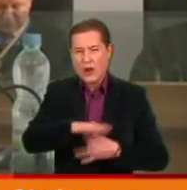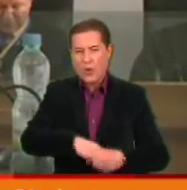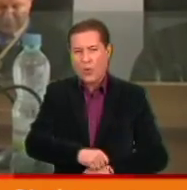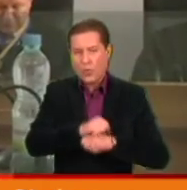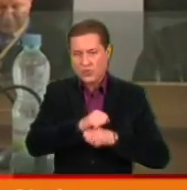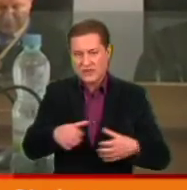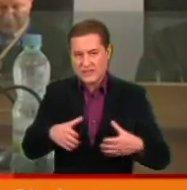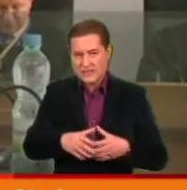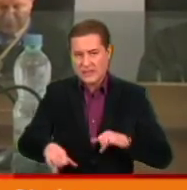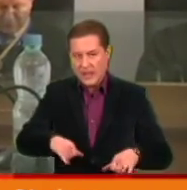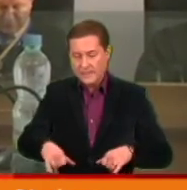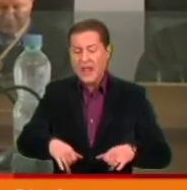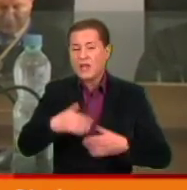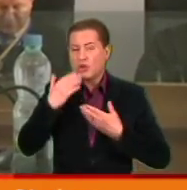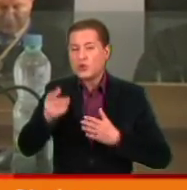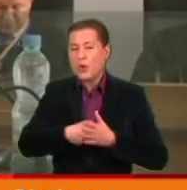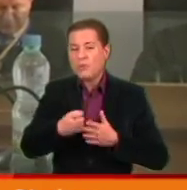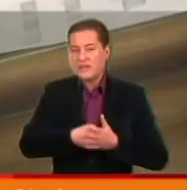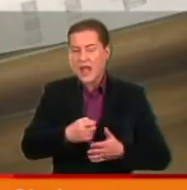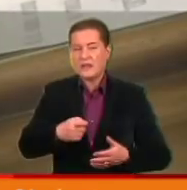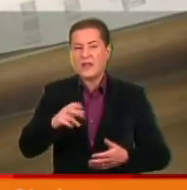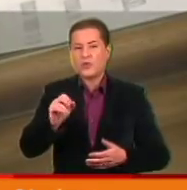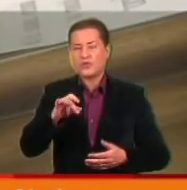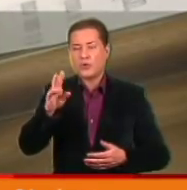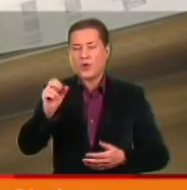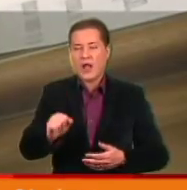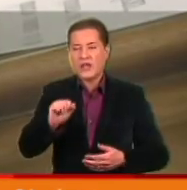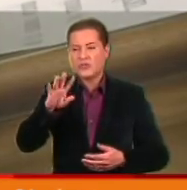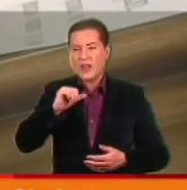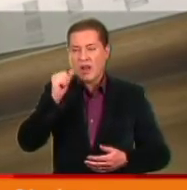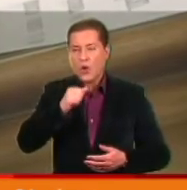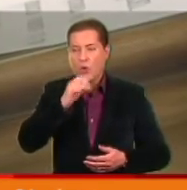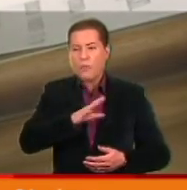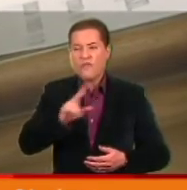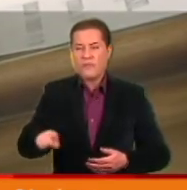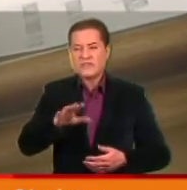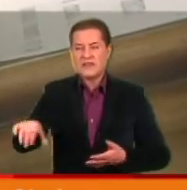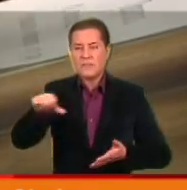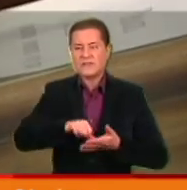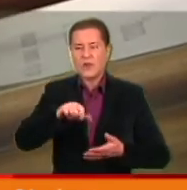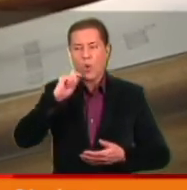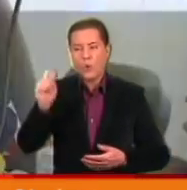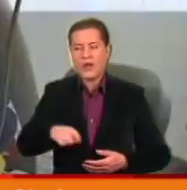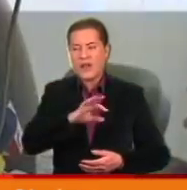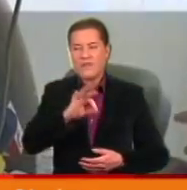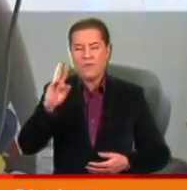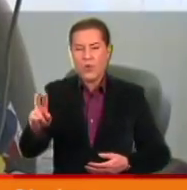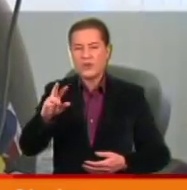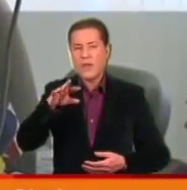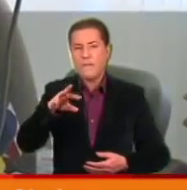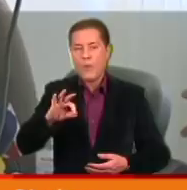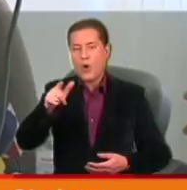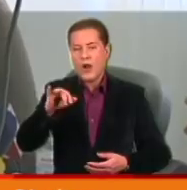сьогодні допитали Дмитра Кушнирука. 14-го року він був постійним представником України в ООН. Та Анатолія